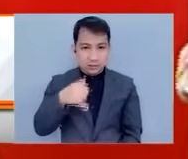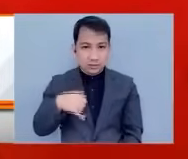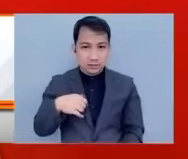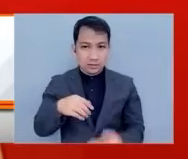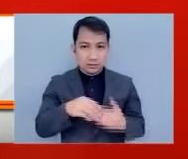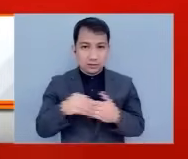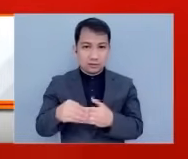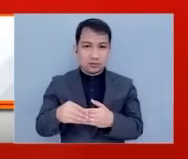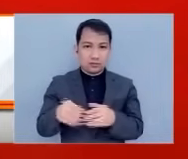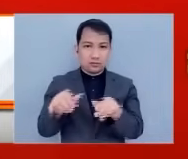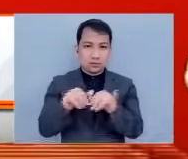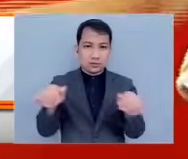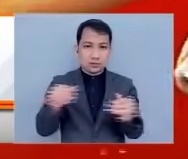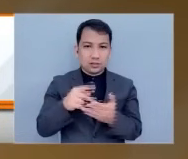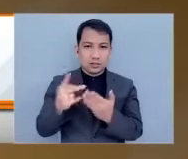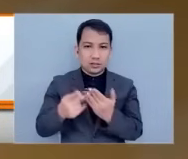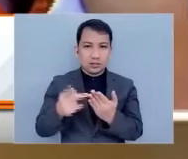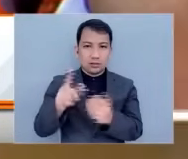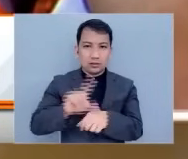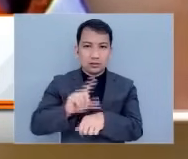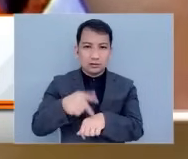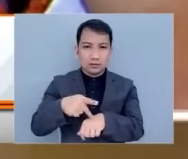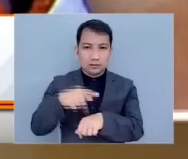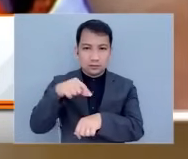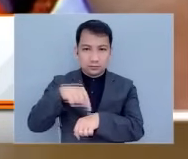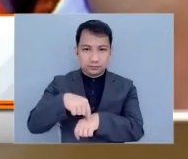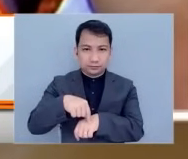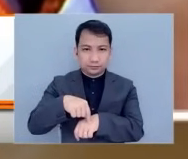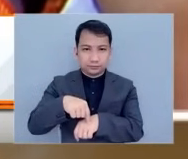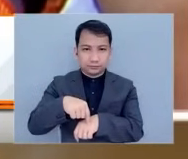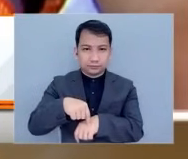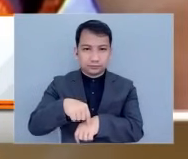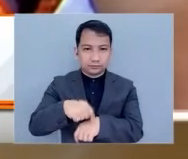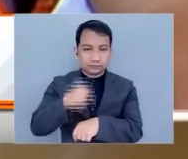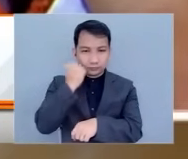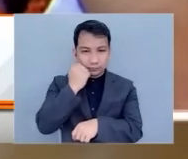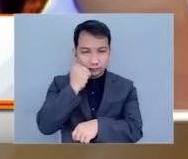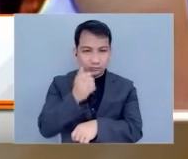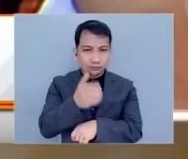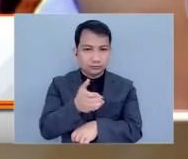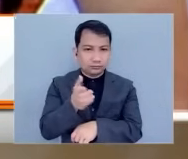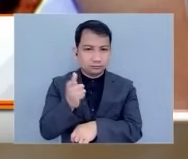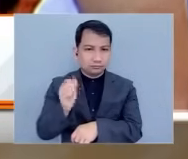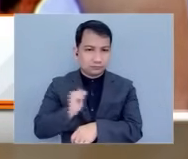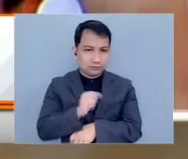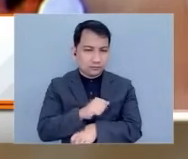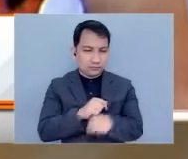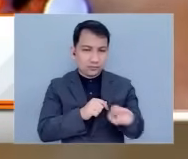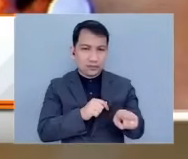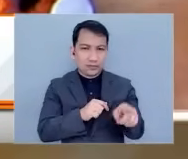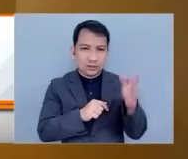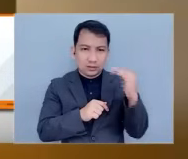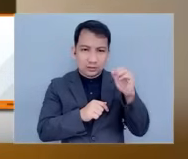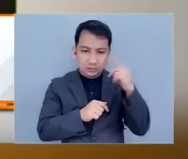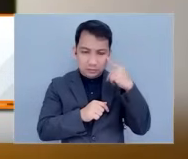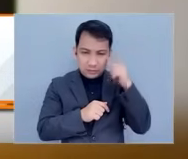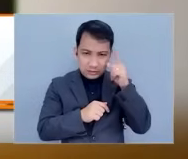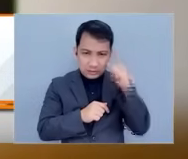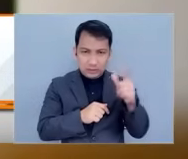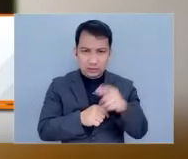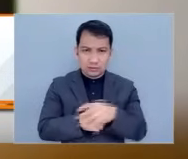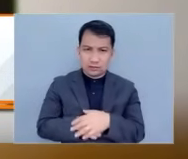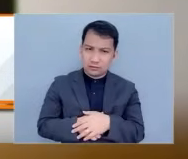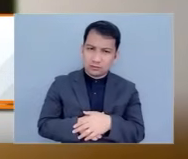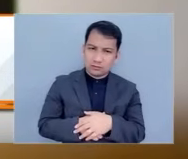na programa sa Las Piñas at Paranaque. Ang napapadala sa pag-iikot ng senadora, binatiko si dating Senador Ping Lacson. Ayon